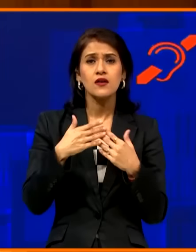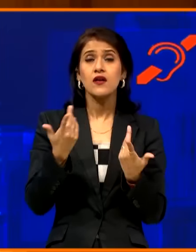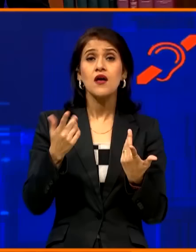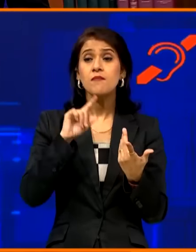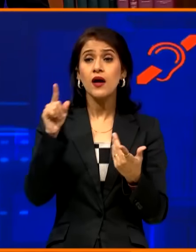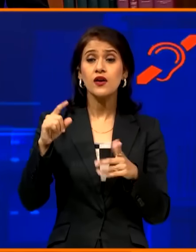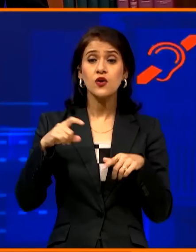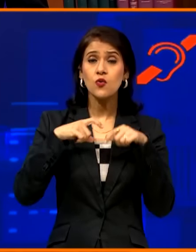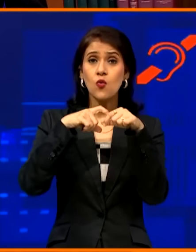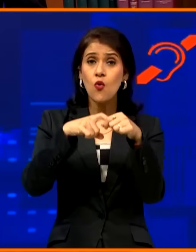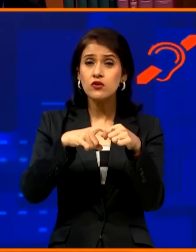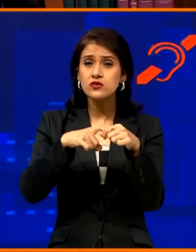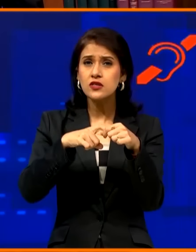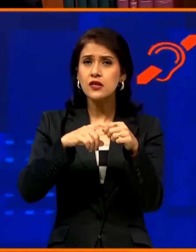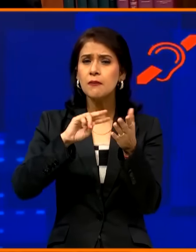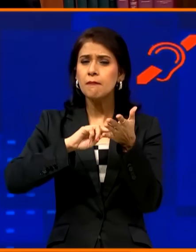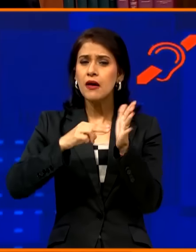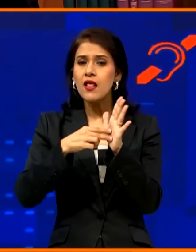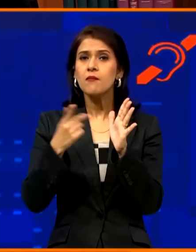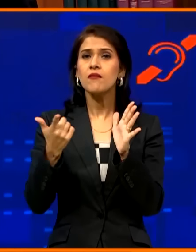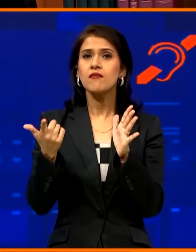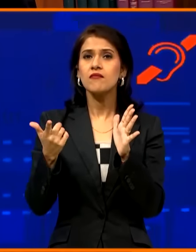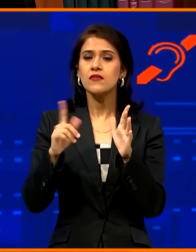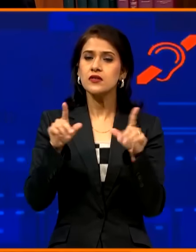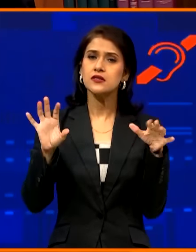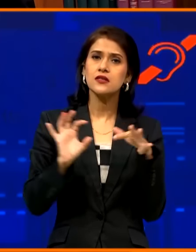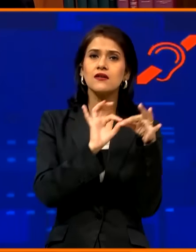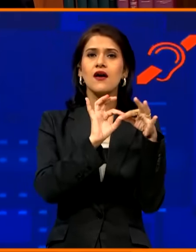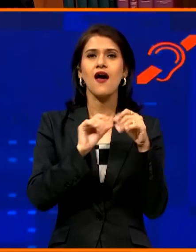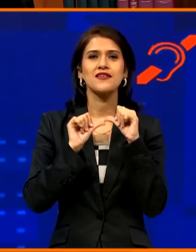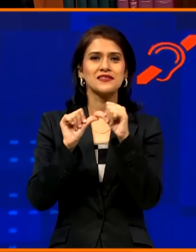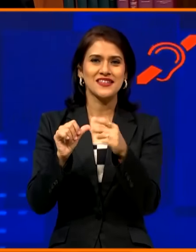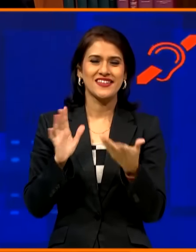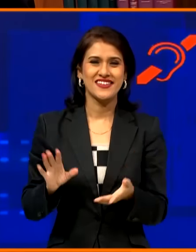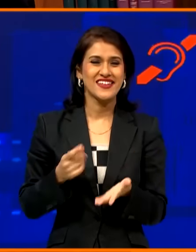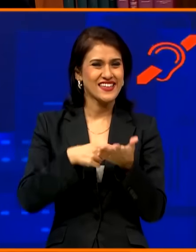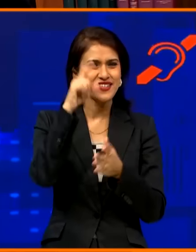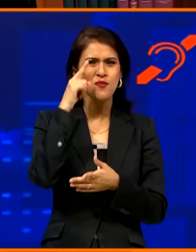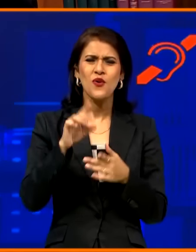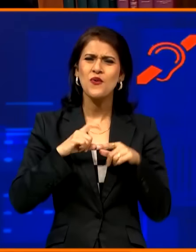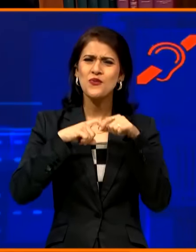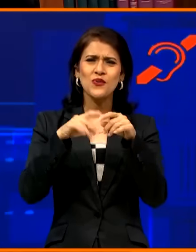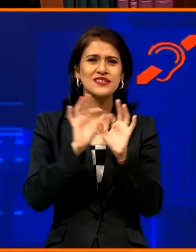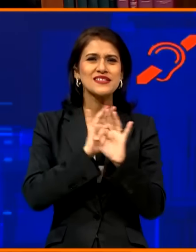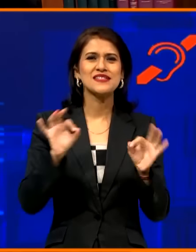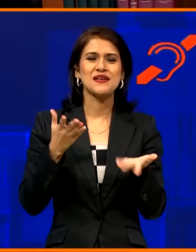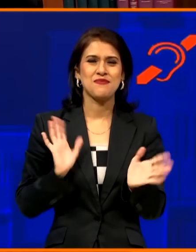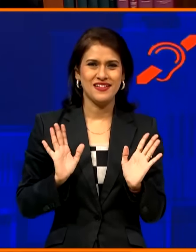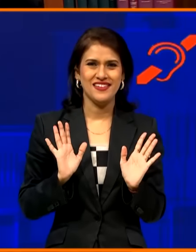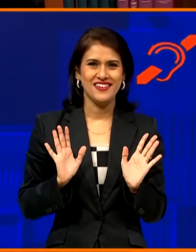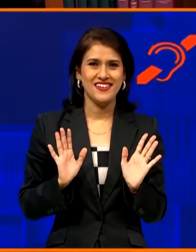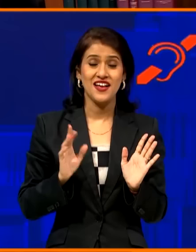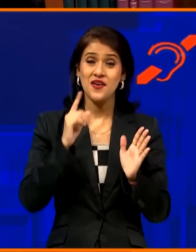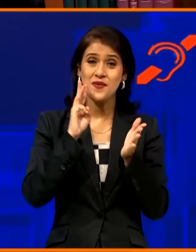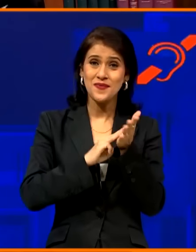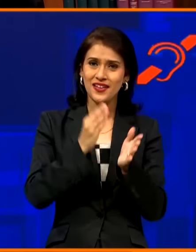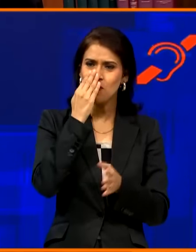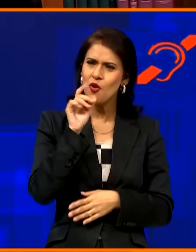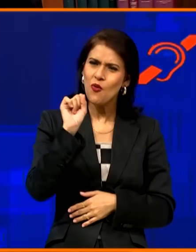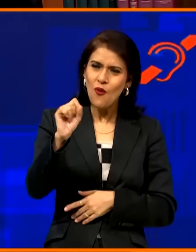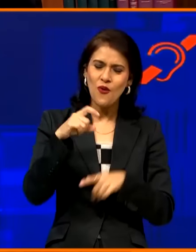जवाब आ स सवाल तो उनका बड़ा सीधा सा था पता नहीं सीधा सा है या नहीं क्योंकि आपका सवाल भी बड़ा सीधा सा है